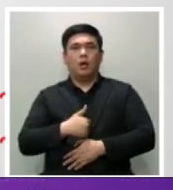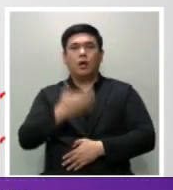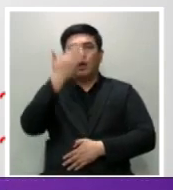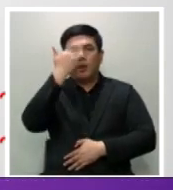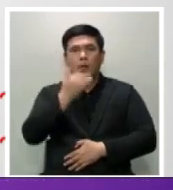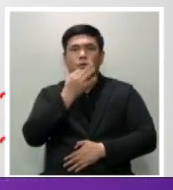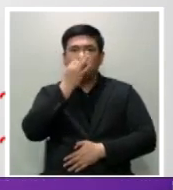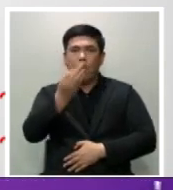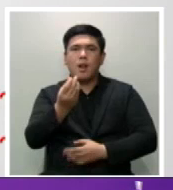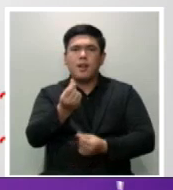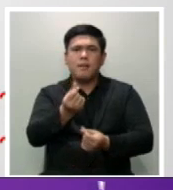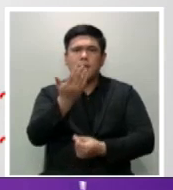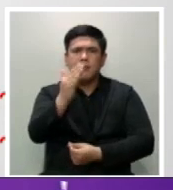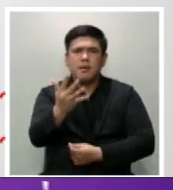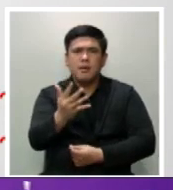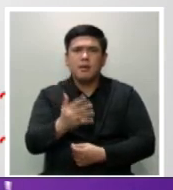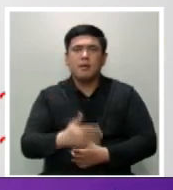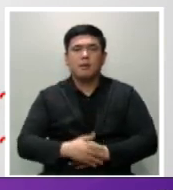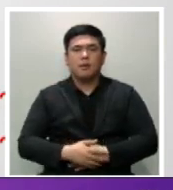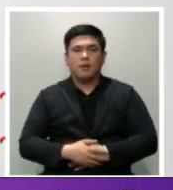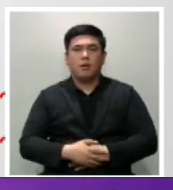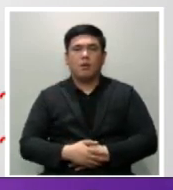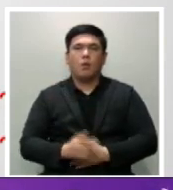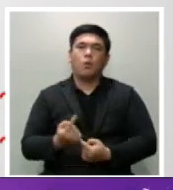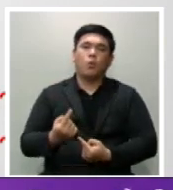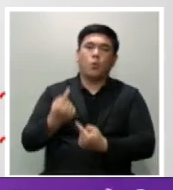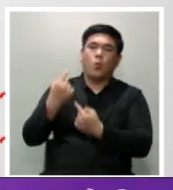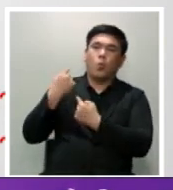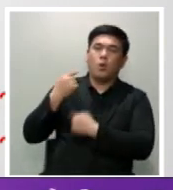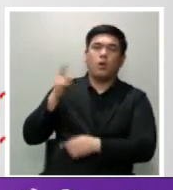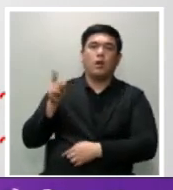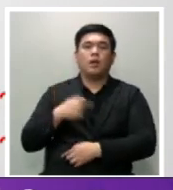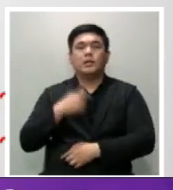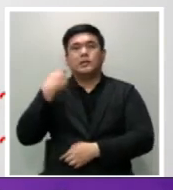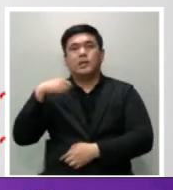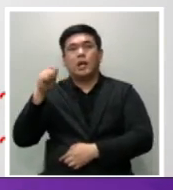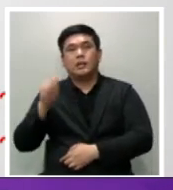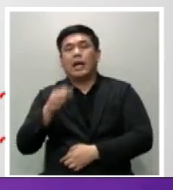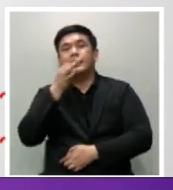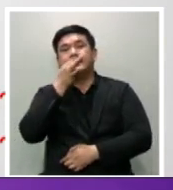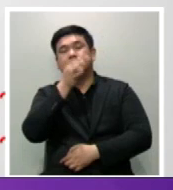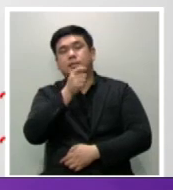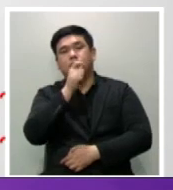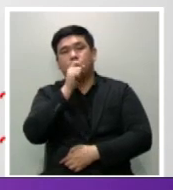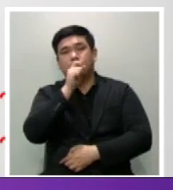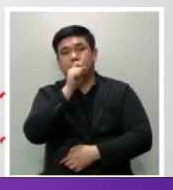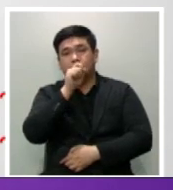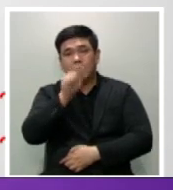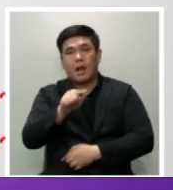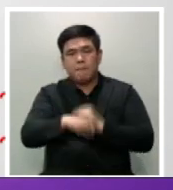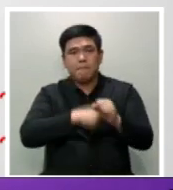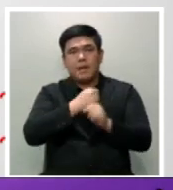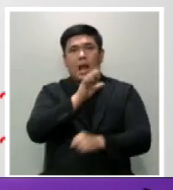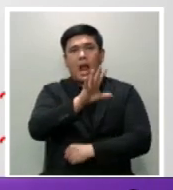ไม่รีบฟ้องเสียล่ะก็ต้องย้อนกลับไปว่าอัยการสูงสุดเขาสั่งมาตั้งแต่ปี